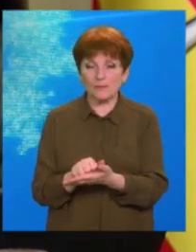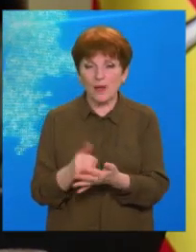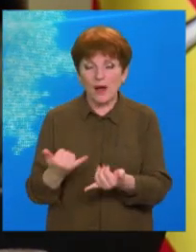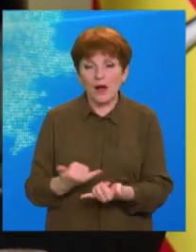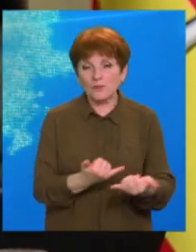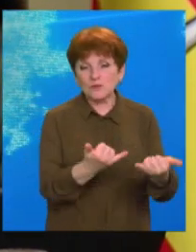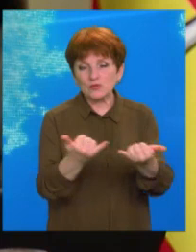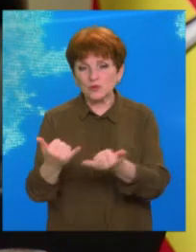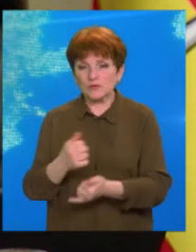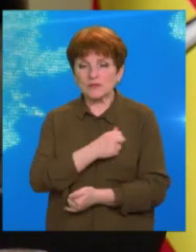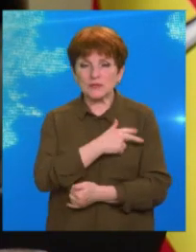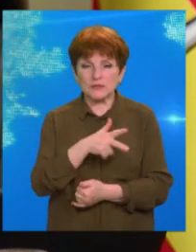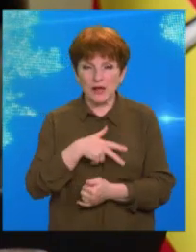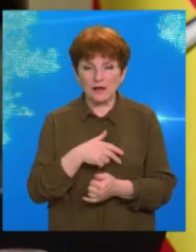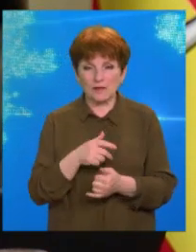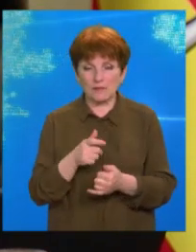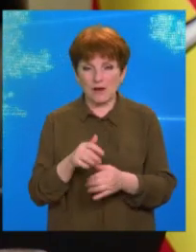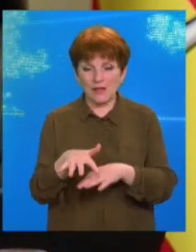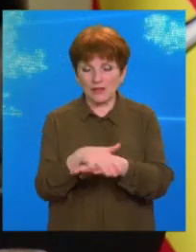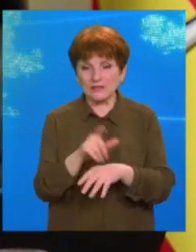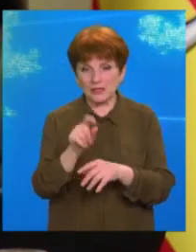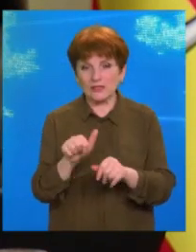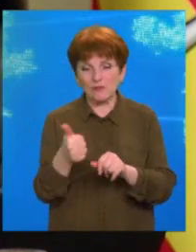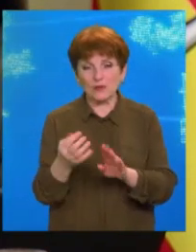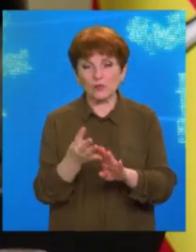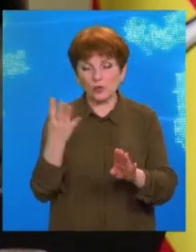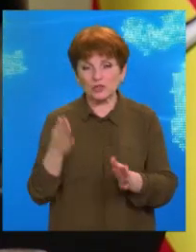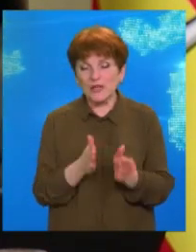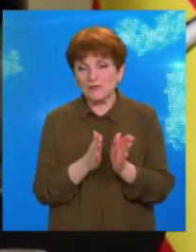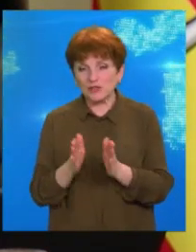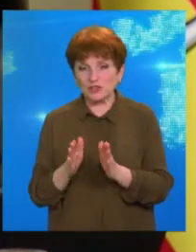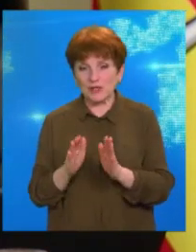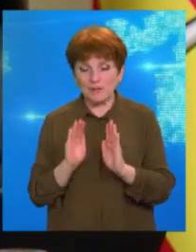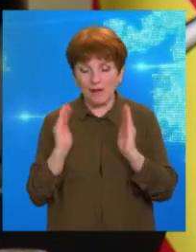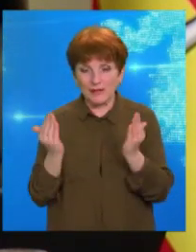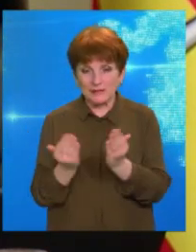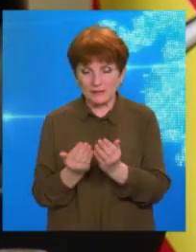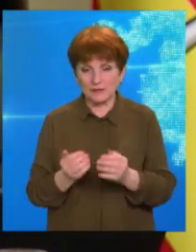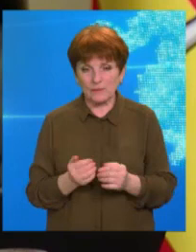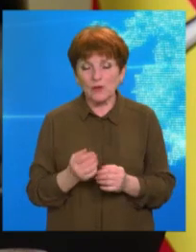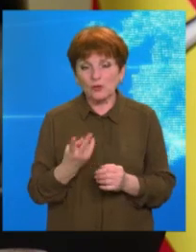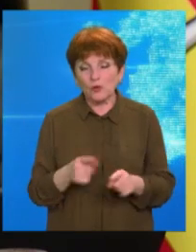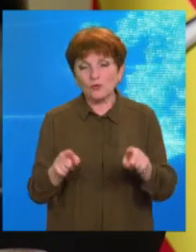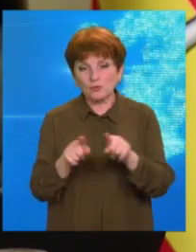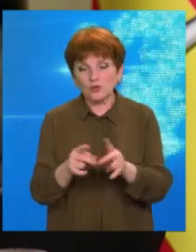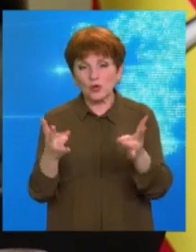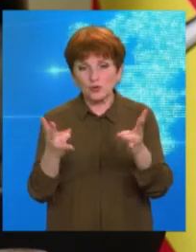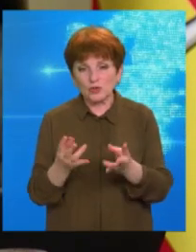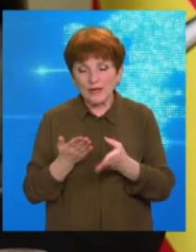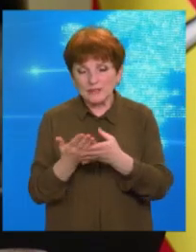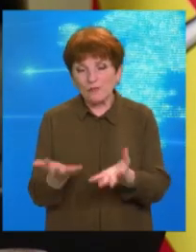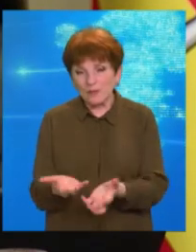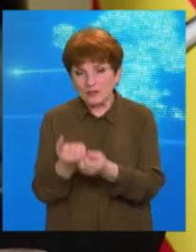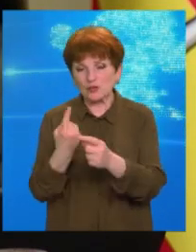обслуживанием, социальным обслуживанием населения, ну, в первую очередь, вот в режиме карантина, она тоже нуждается в поддержке, и мы